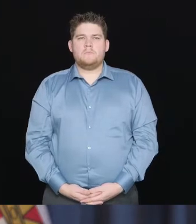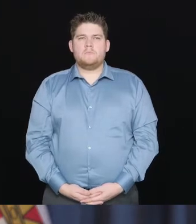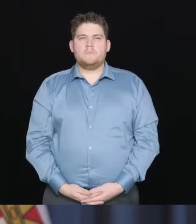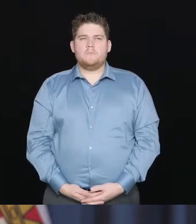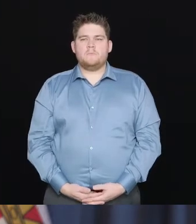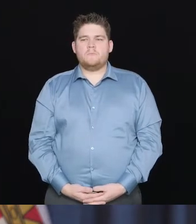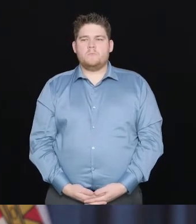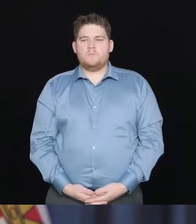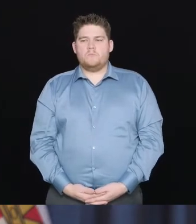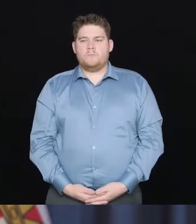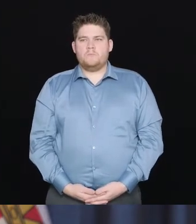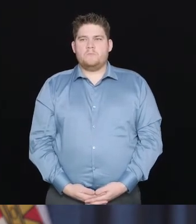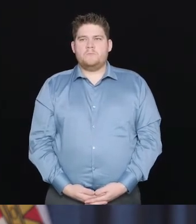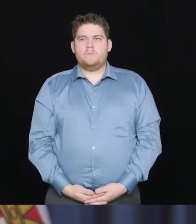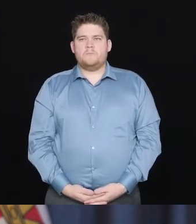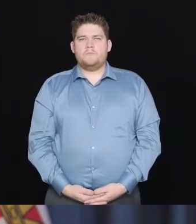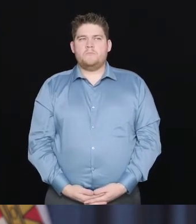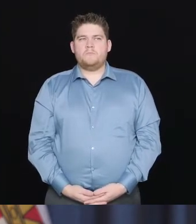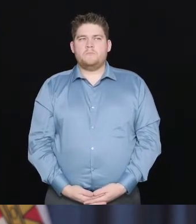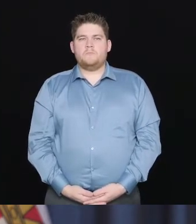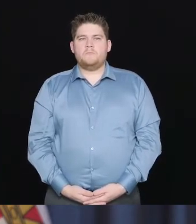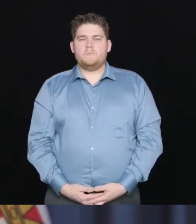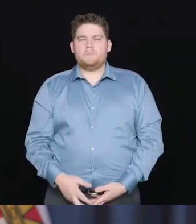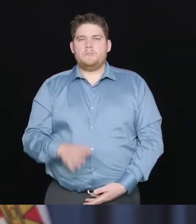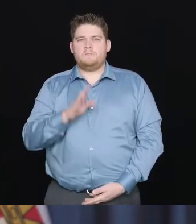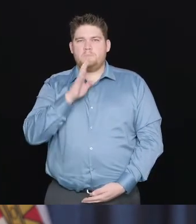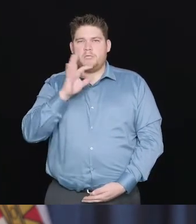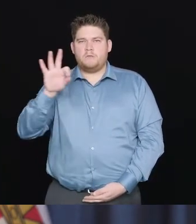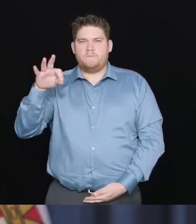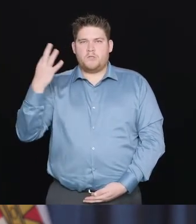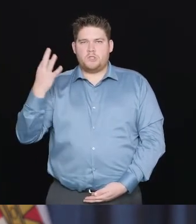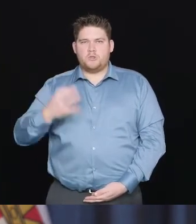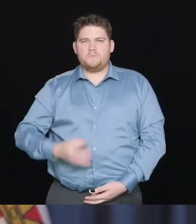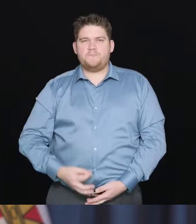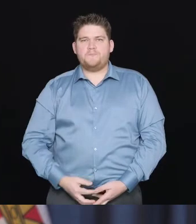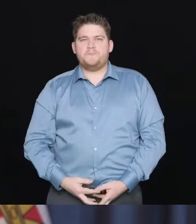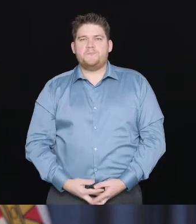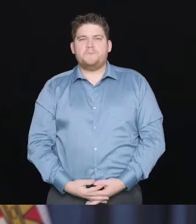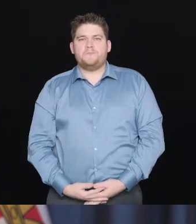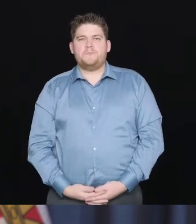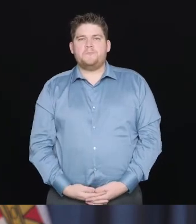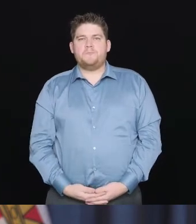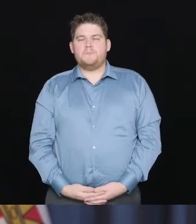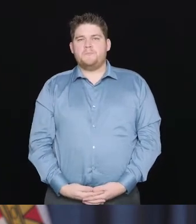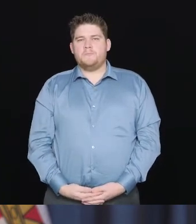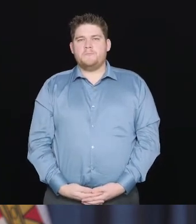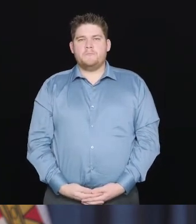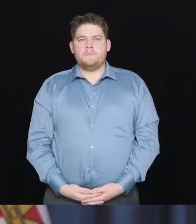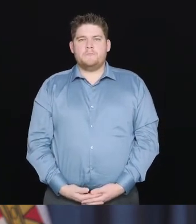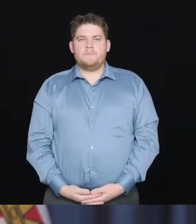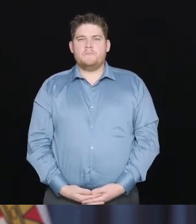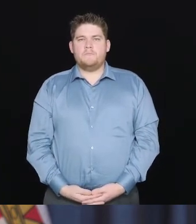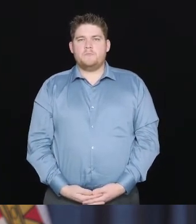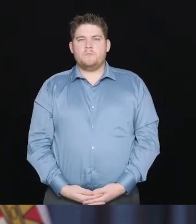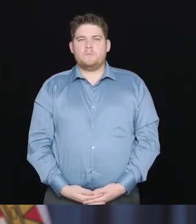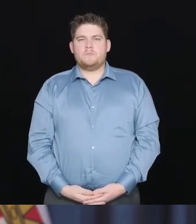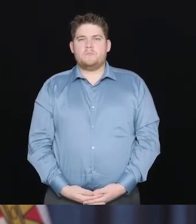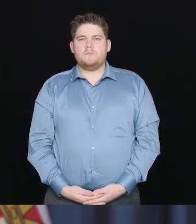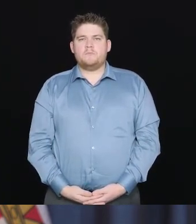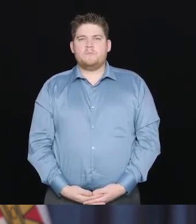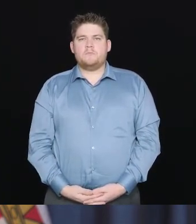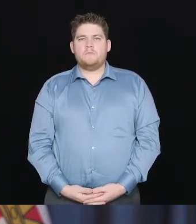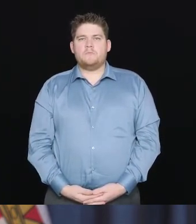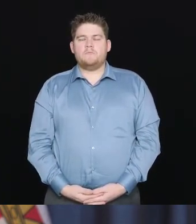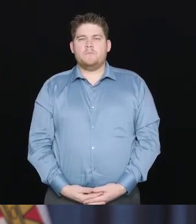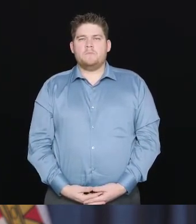au nord. 9 établissements de soins de longue durée dans les régies de santé de Vancouver Coastal et Fraser ont confirmé